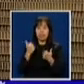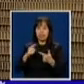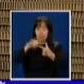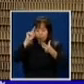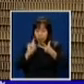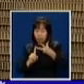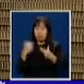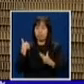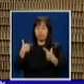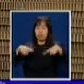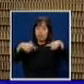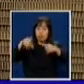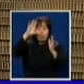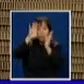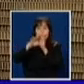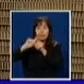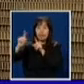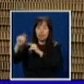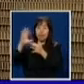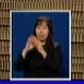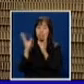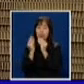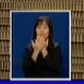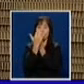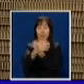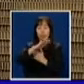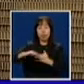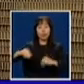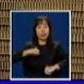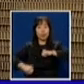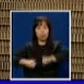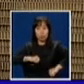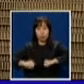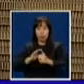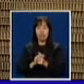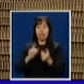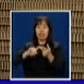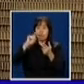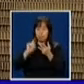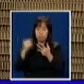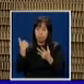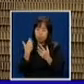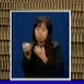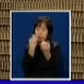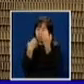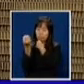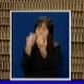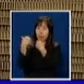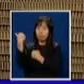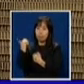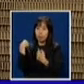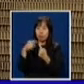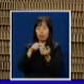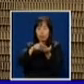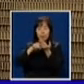รยากาศของการประชุมสมัชชาของเด็กและเยาวชนแล้วก็ต่อท้ายด้วยการแสดงความคิดเห็นของพี่น้องประชาชนที่ได้แสดงความ